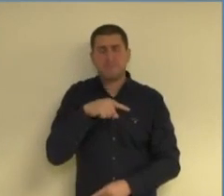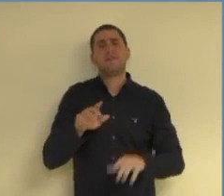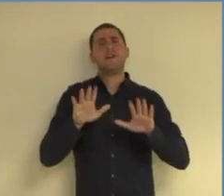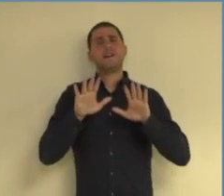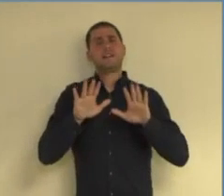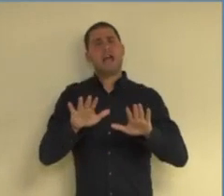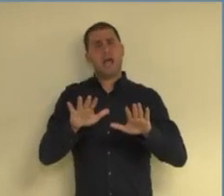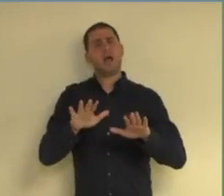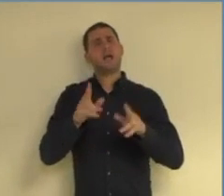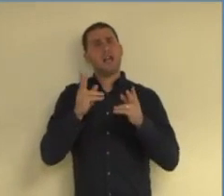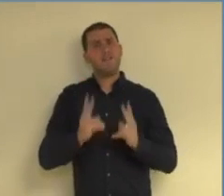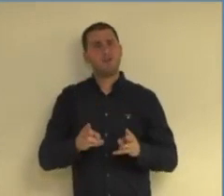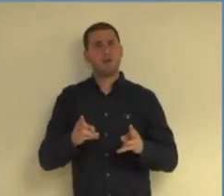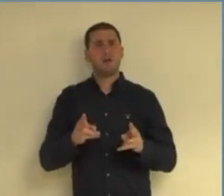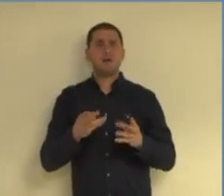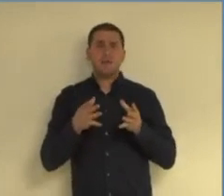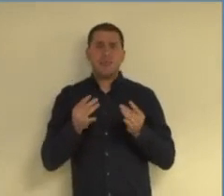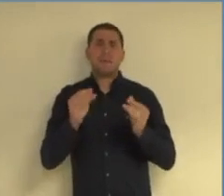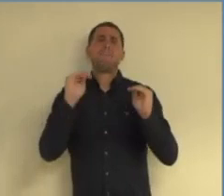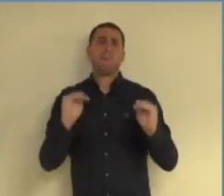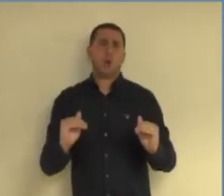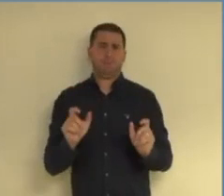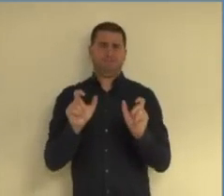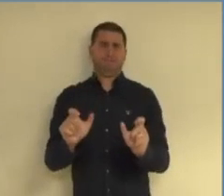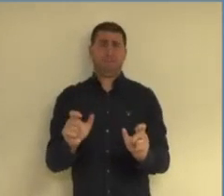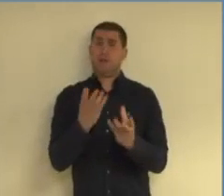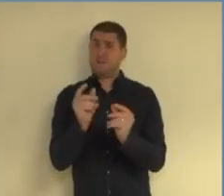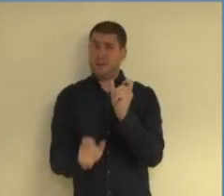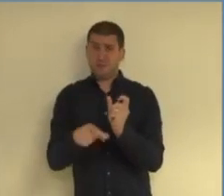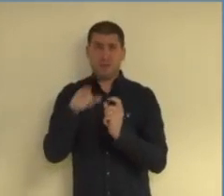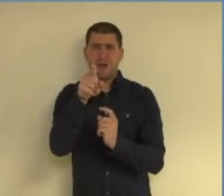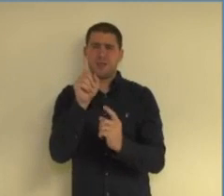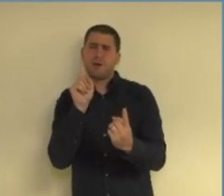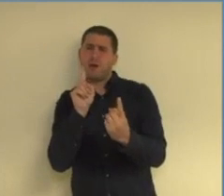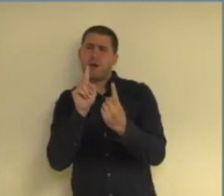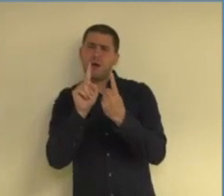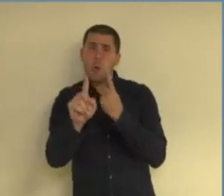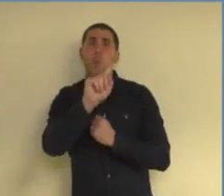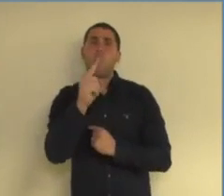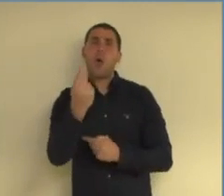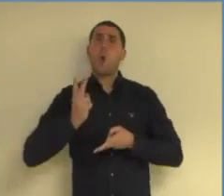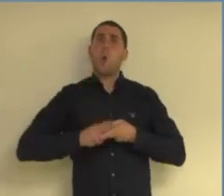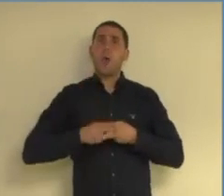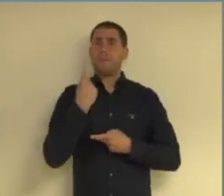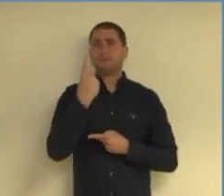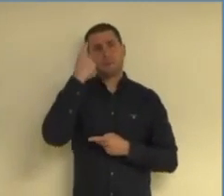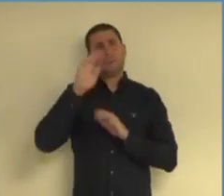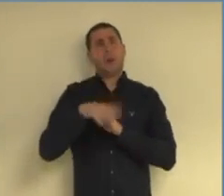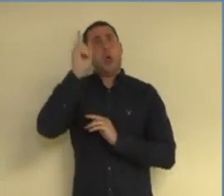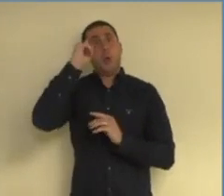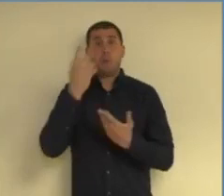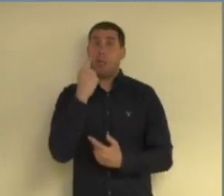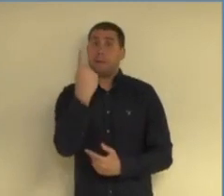ככה אנחנו נדביק ונדבק פחות. הרבה מאוד מהאנשים שאתם חולפים על פניהם, אולי חולים והם לא יודעים